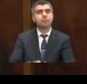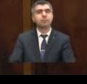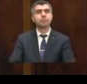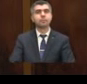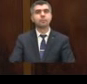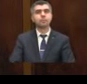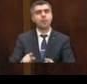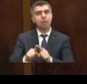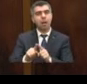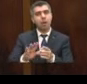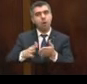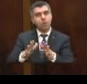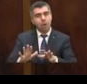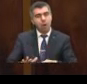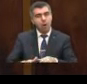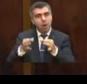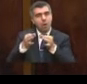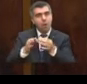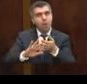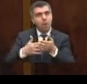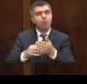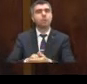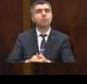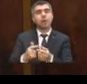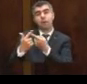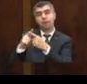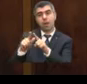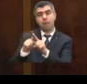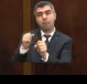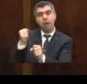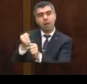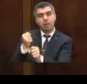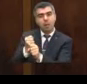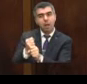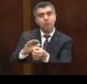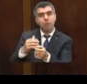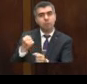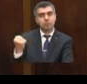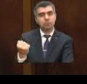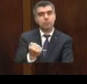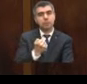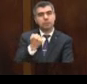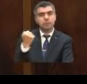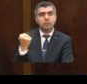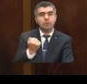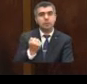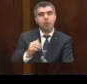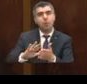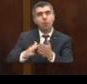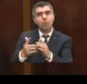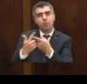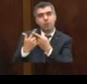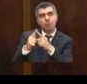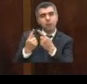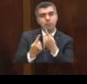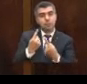لدعم الإنتاج والاستهلاك المحليين وتقوية فرص الشغل ومعالجة التأخر الحاصل في بعض المناطق على مستوى البنيات